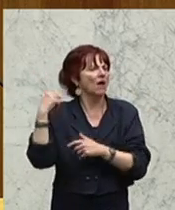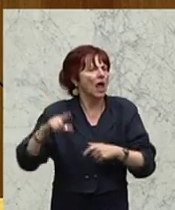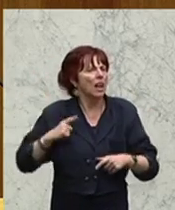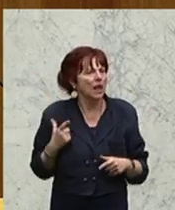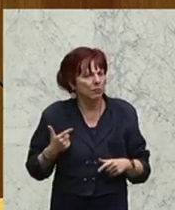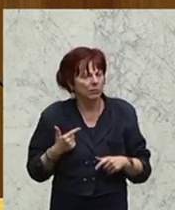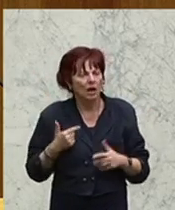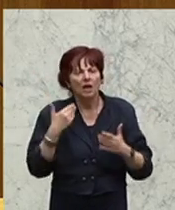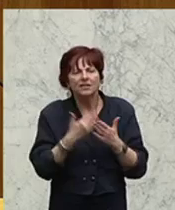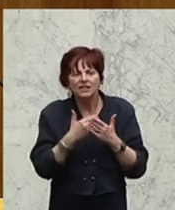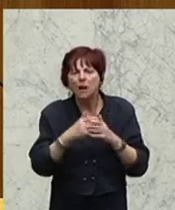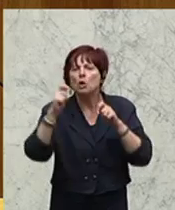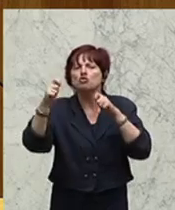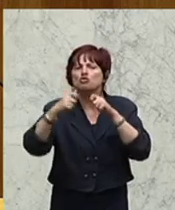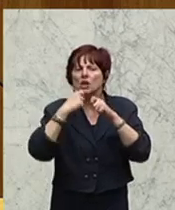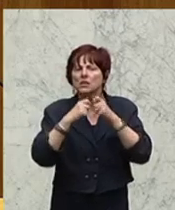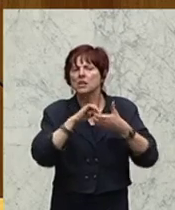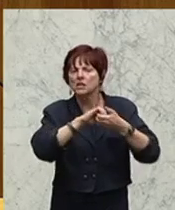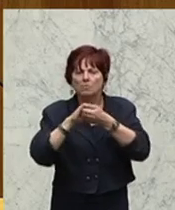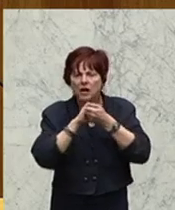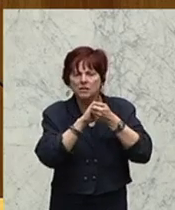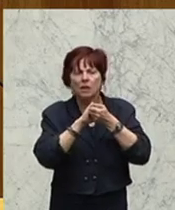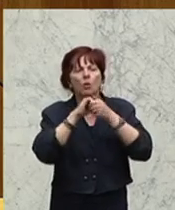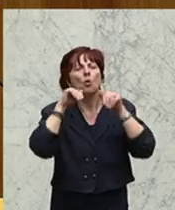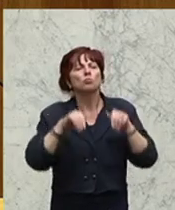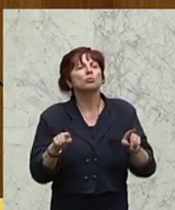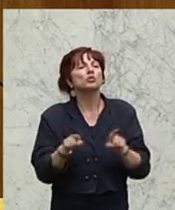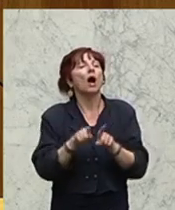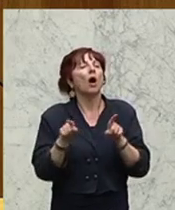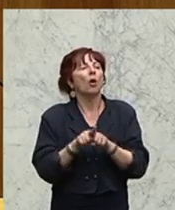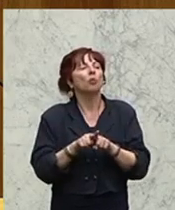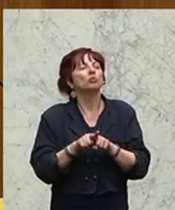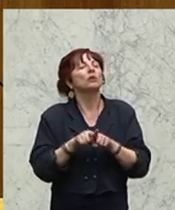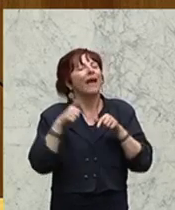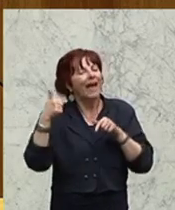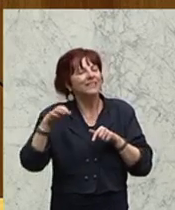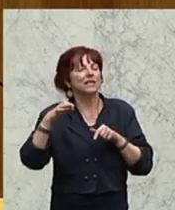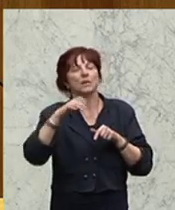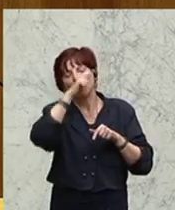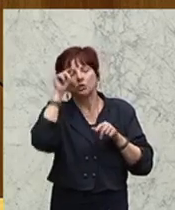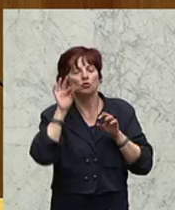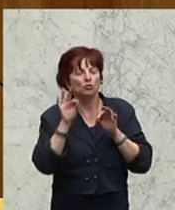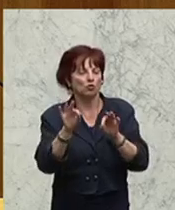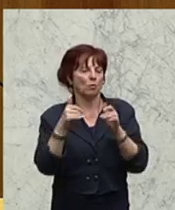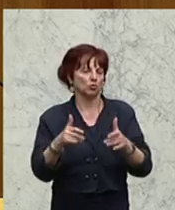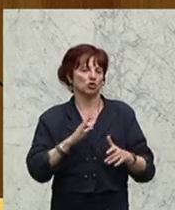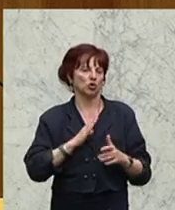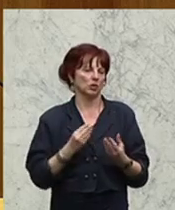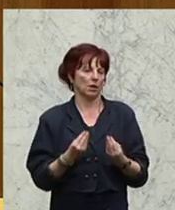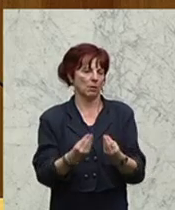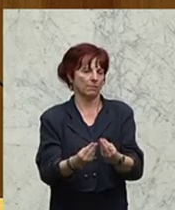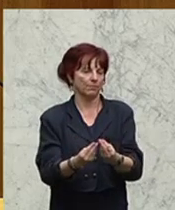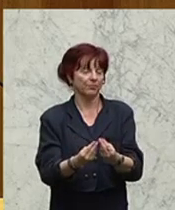organisierte Chancengemeinschaft sein müssen. Und natürlich müssen wir auch Chancen einzelnen Menschen bieten. Drittens, die Asylpolitik ist natürlich nicht nur über